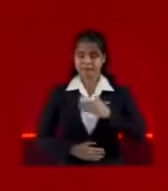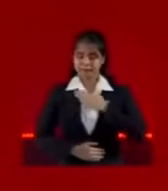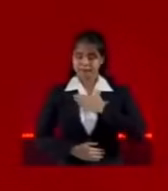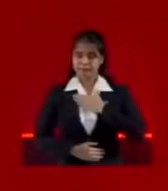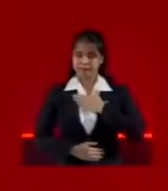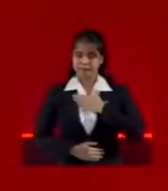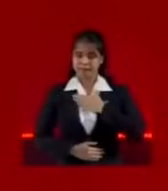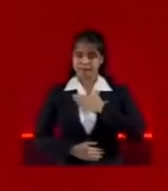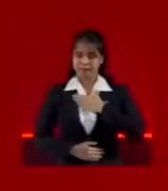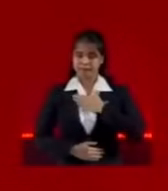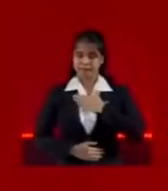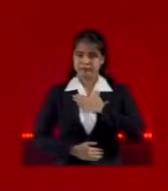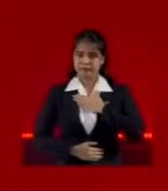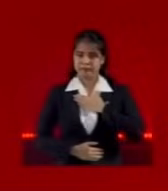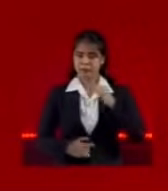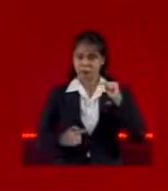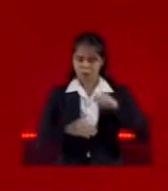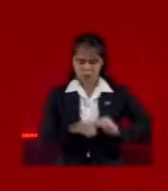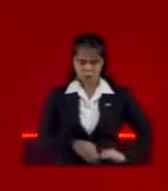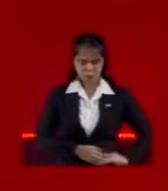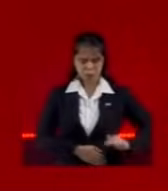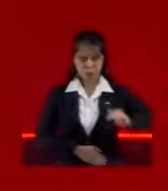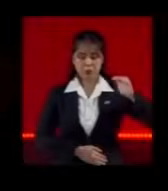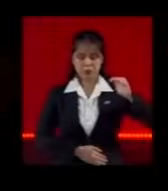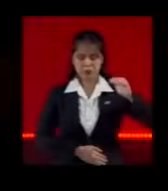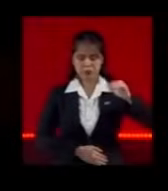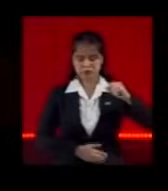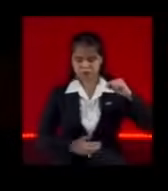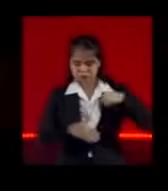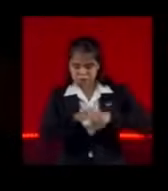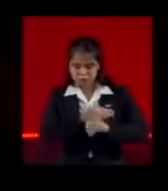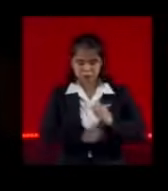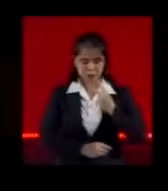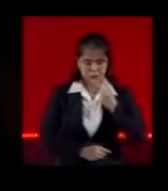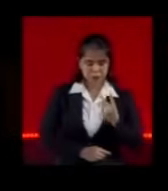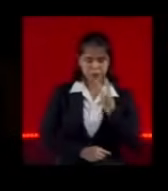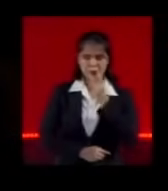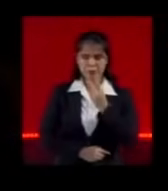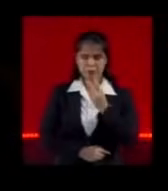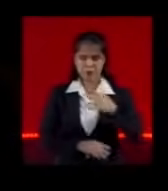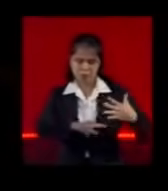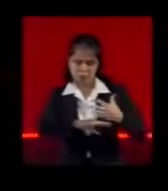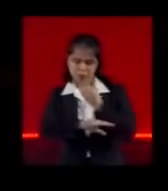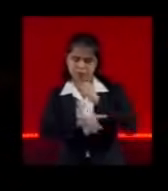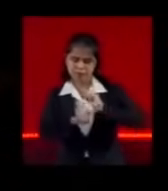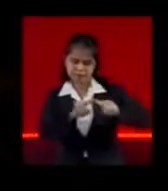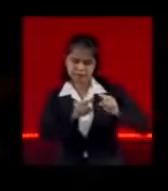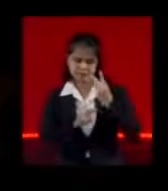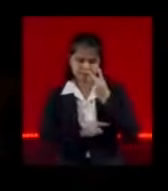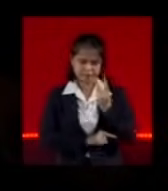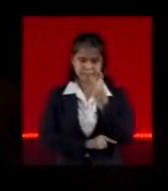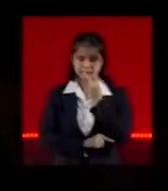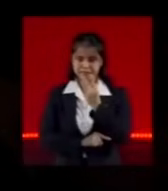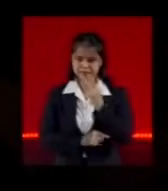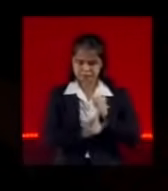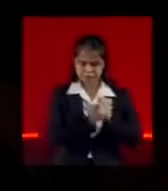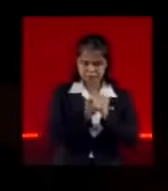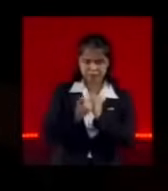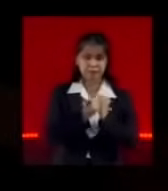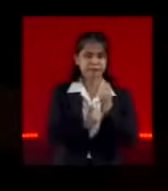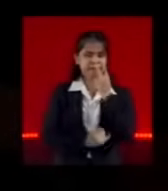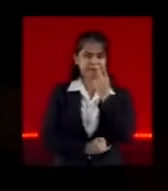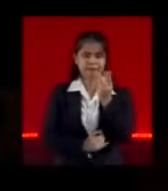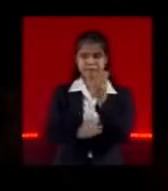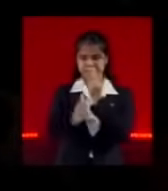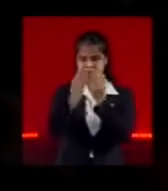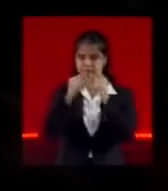าก็คงหวังว่าคุณแพทองธารเนี่ยพร้อมอย่างน้อยในระดับหนึ่งด้วยประสบการณ์ที่เคยรับรู้จากคุณพ่อมาเคยสังเกตการอะไรต่าง